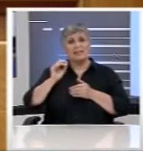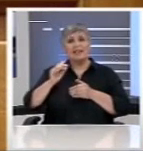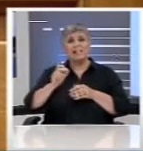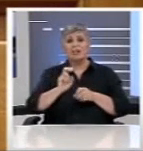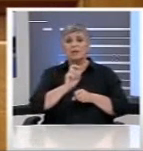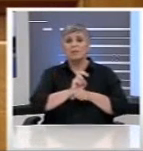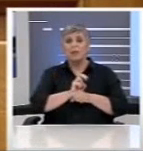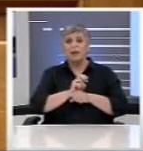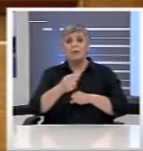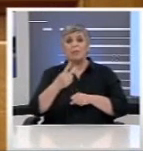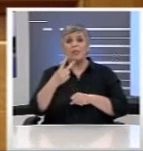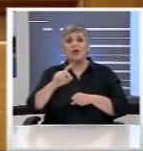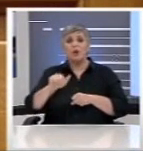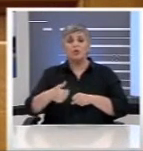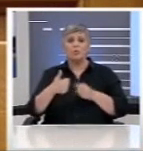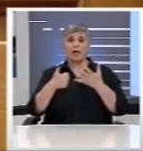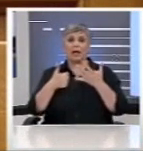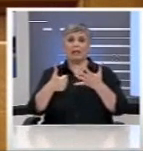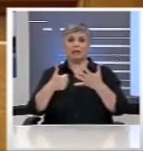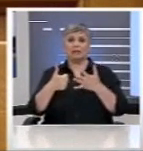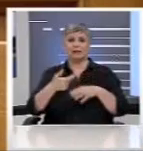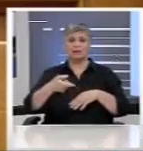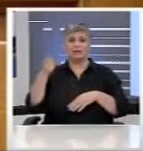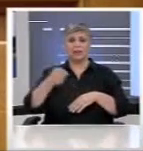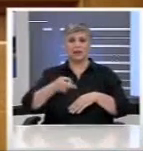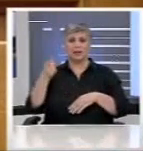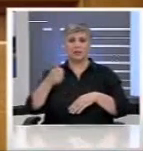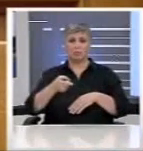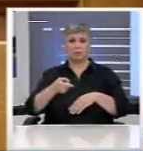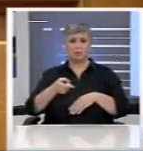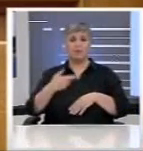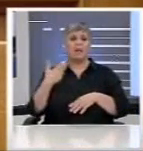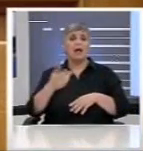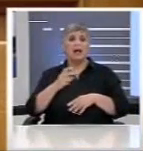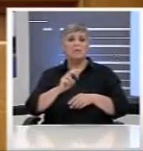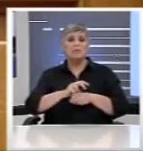2,6% και όχι στο 2%. Το κλείδωμα στο 2%